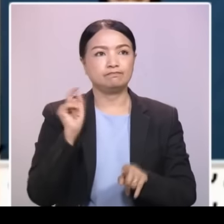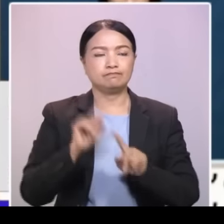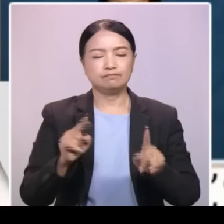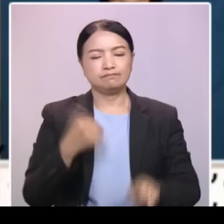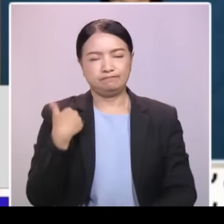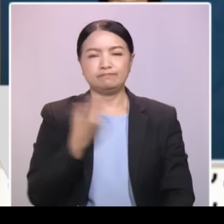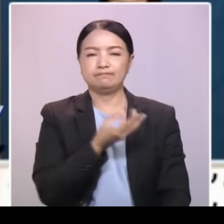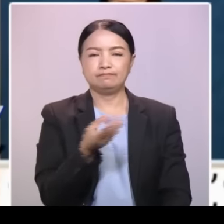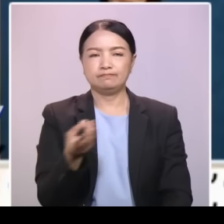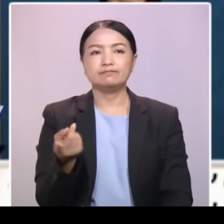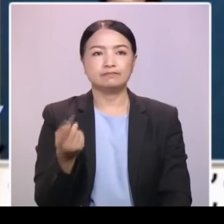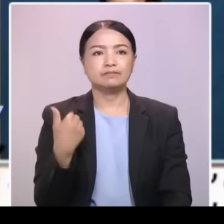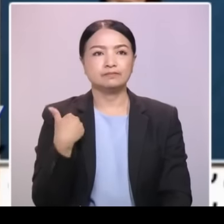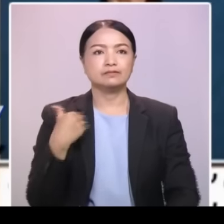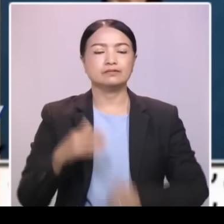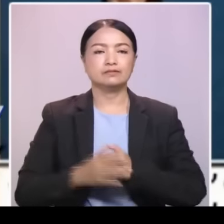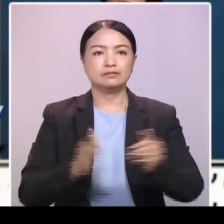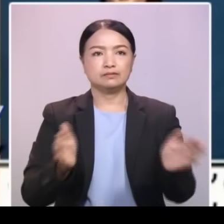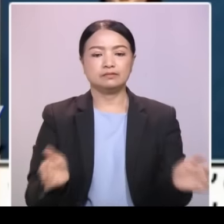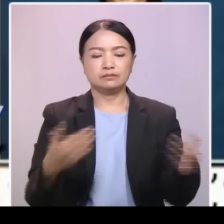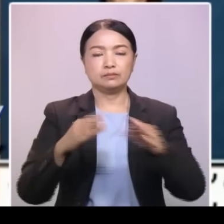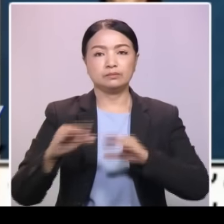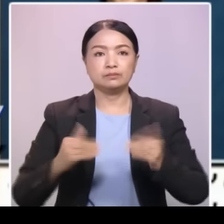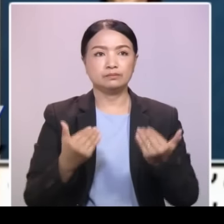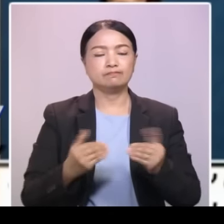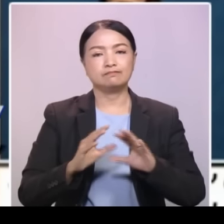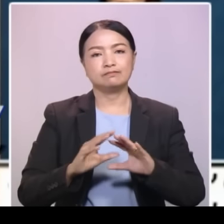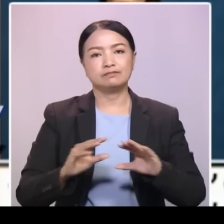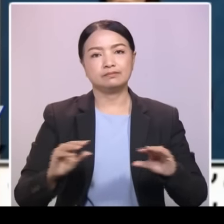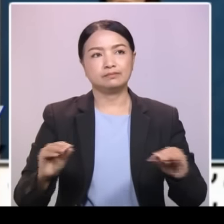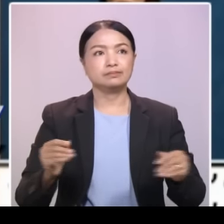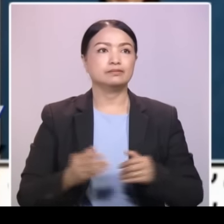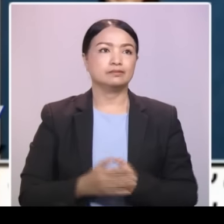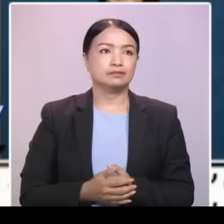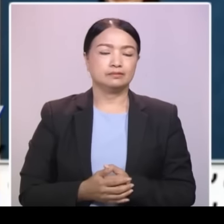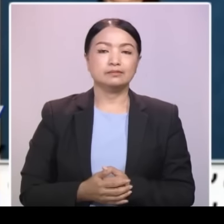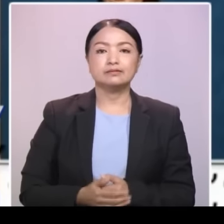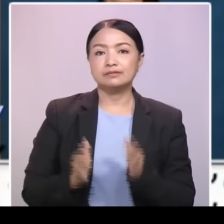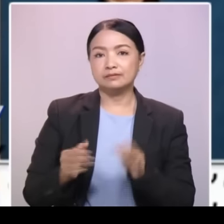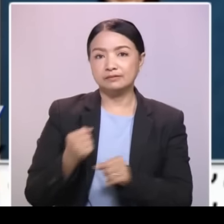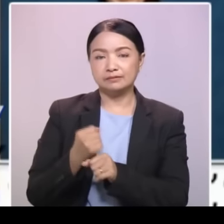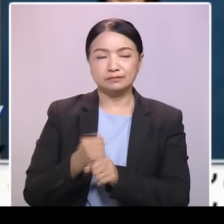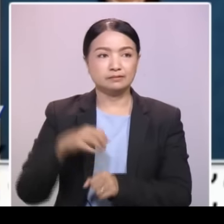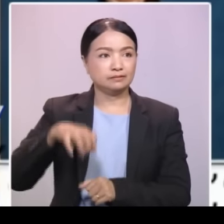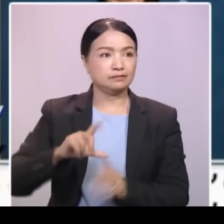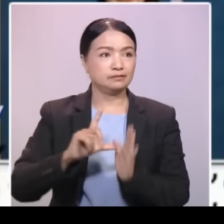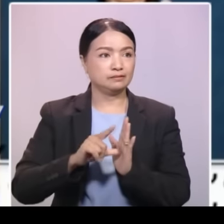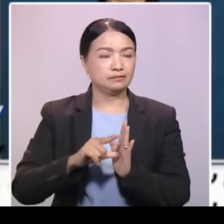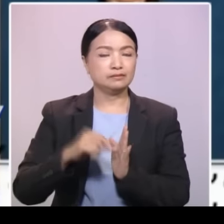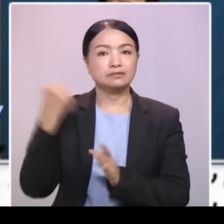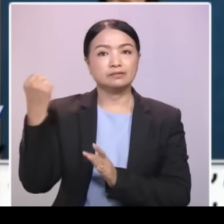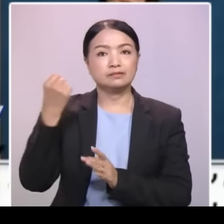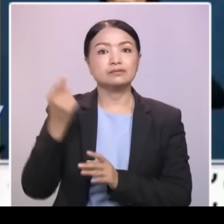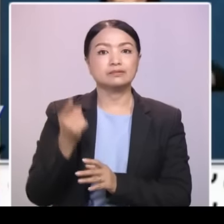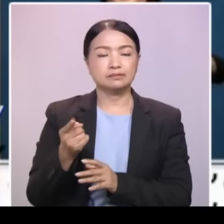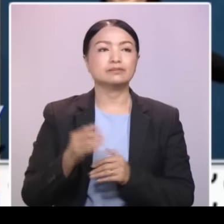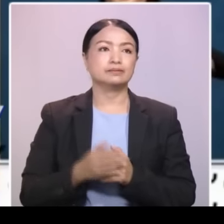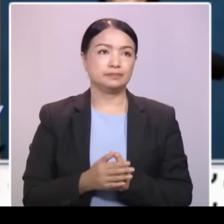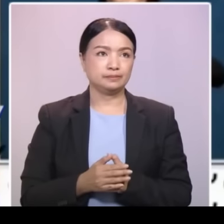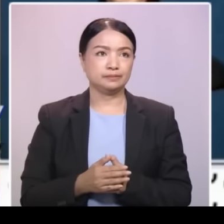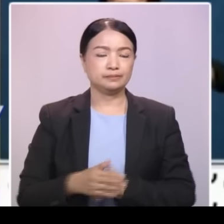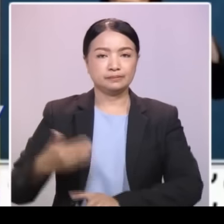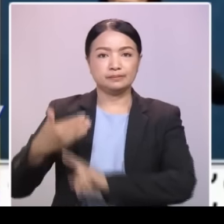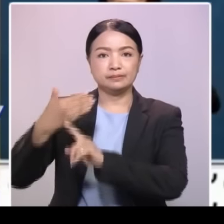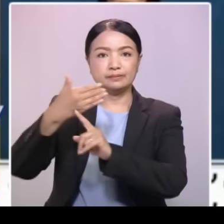างตานะคะทำให้บรรยากาศภายในห้องประชุมวันนี้ดูเงียบเหงาขณะที่เจ้าหน้าที่สำนักงานเลขาธิการสภาผู้แทนราษฎรได้น